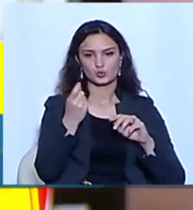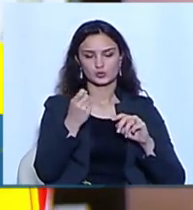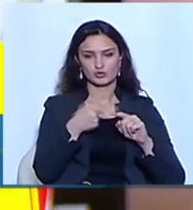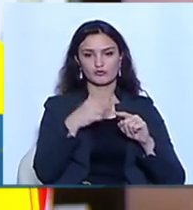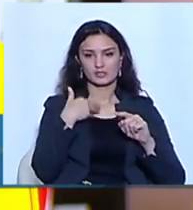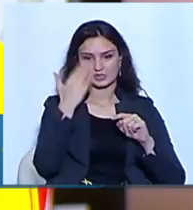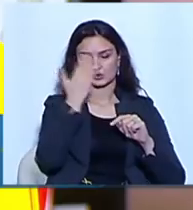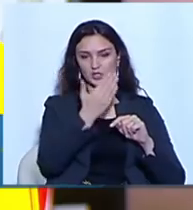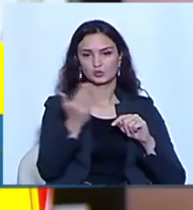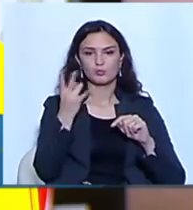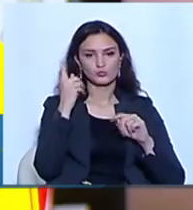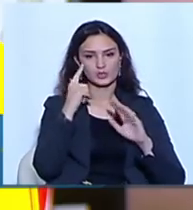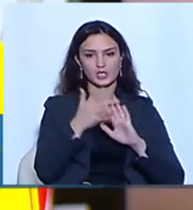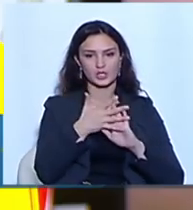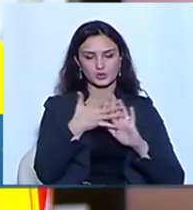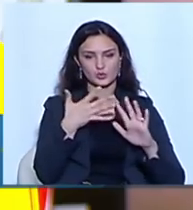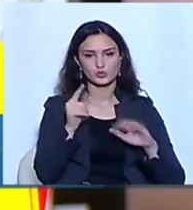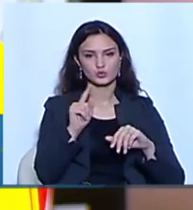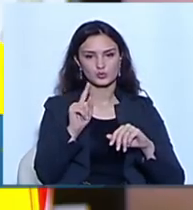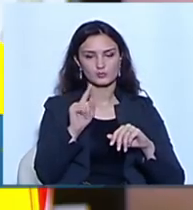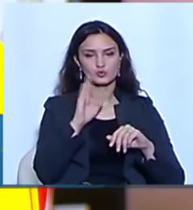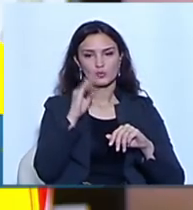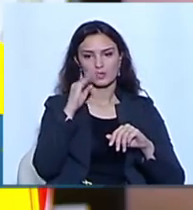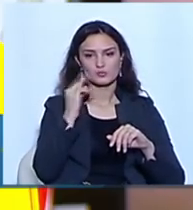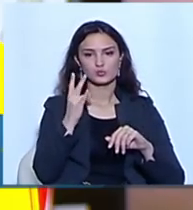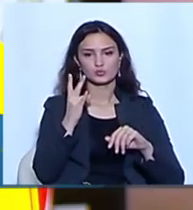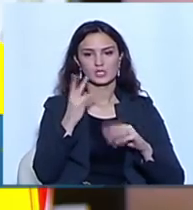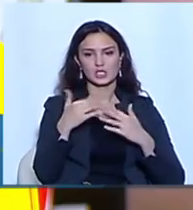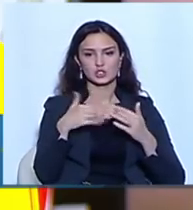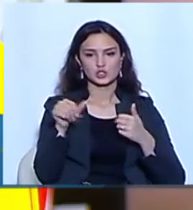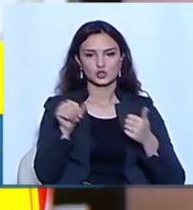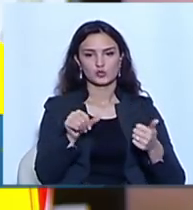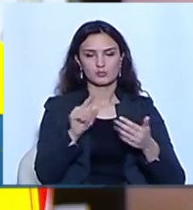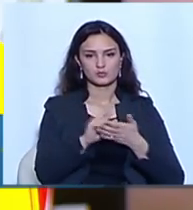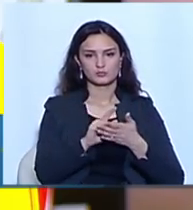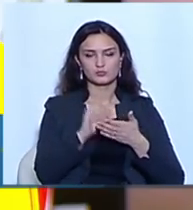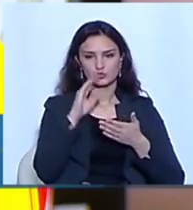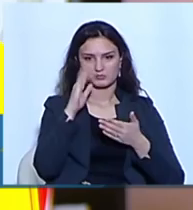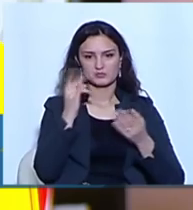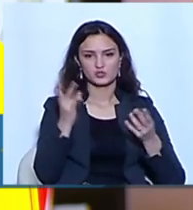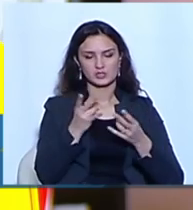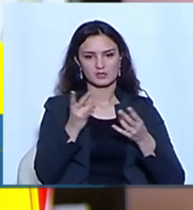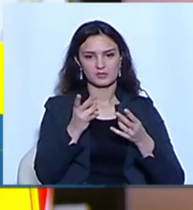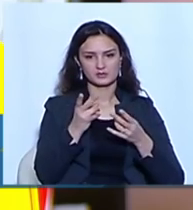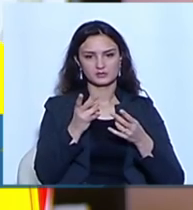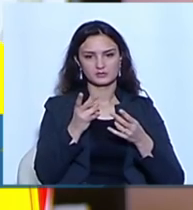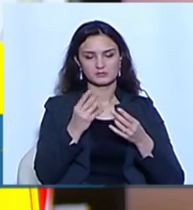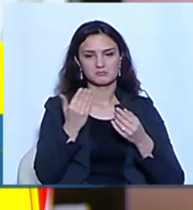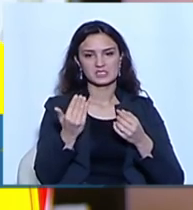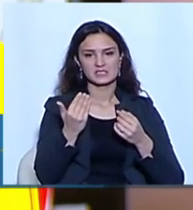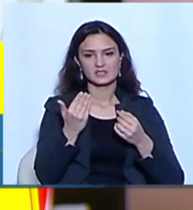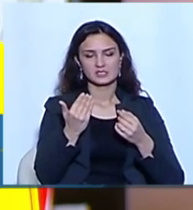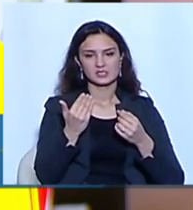ჩვენმა საზოგადოებამ უნდა გაიგოს, რომ მშობლებს უნდა ხელშეწყობა. მშობლებს ჭირდებათ